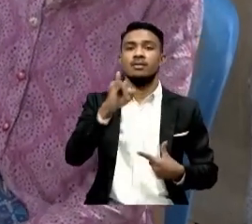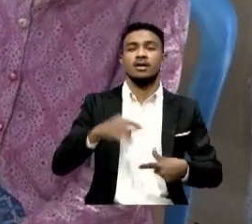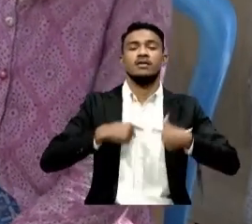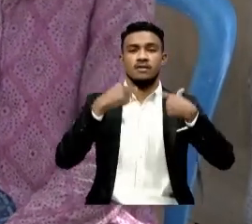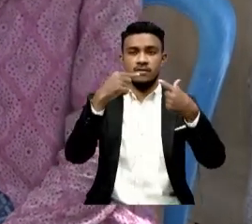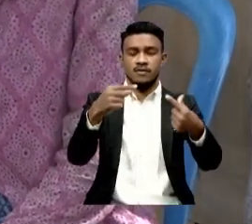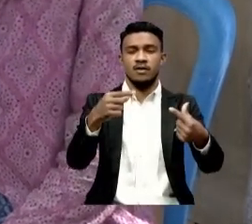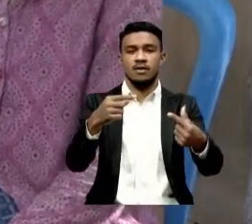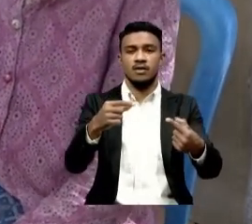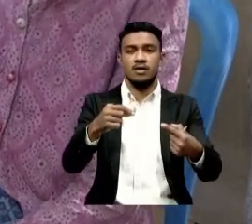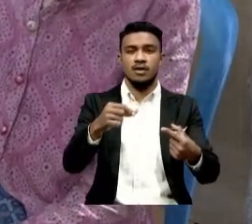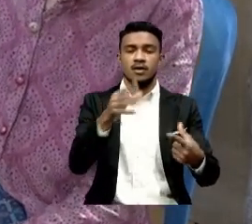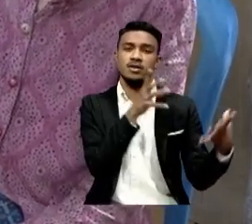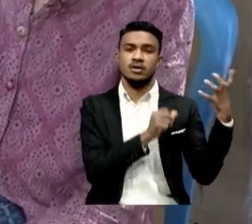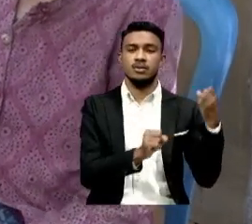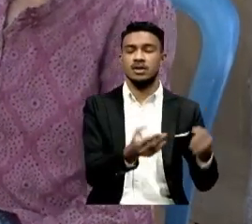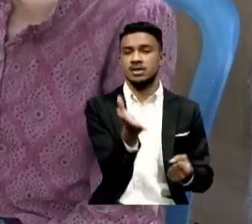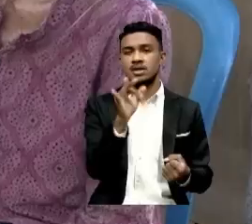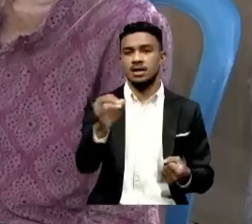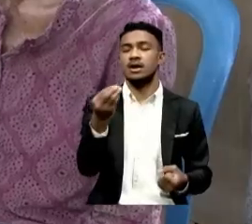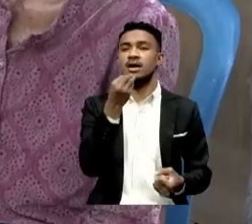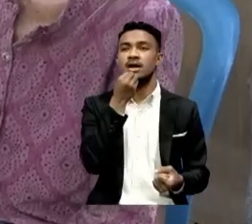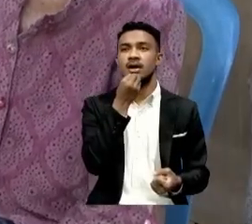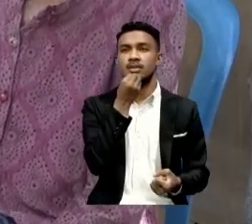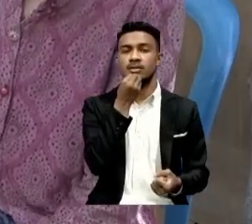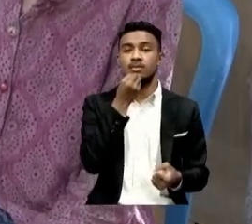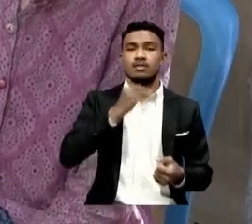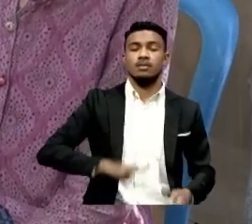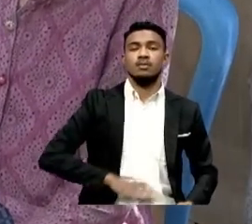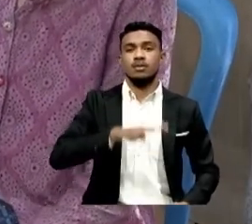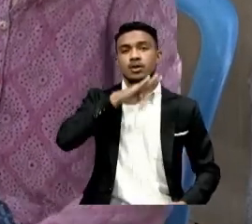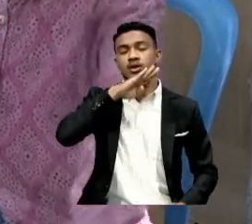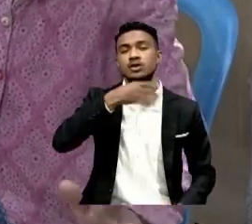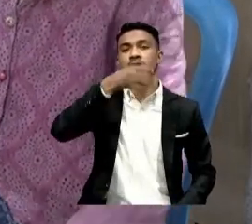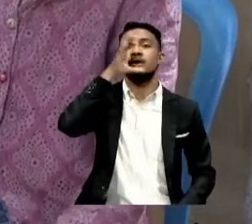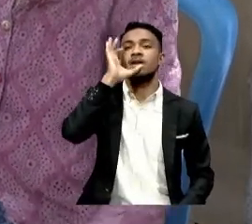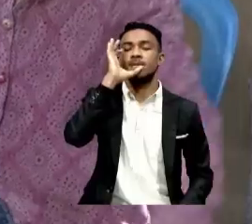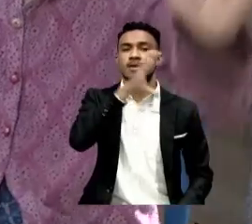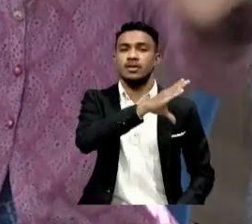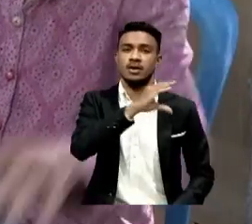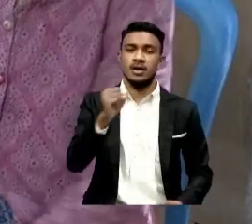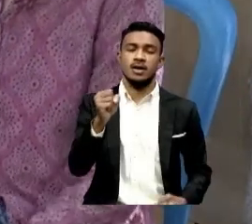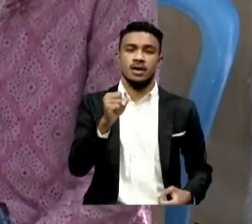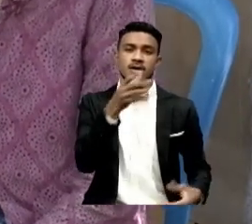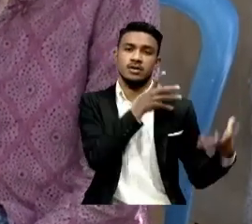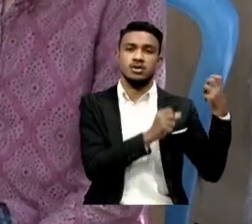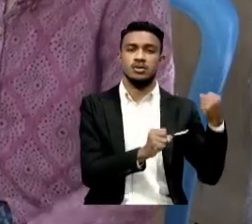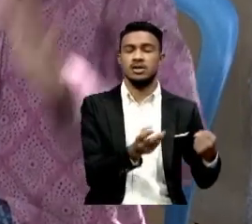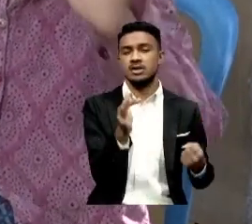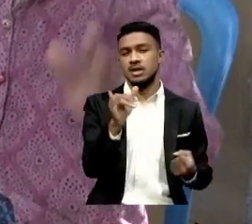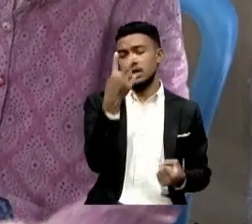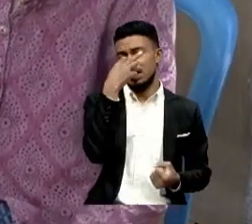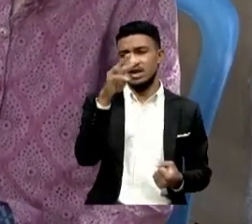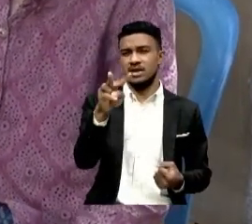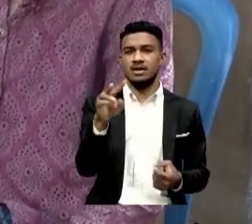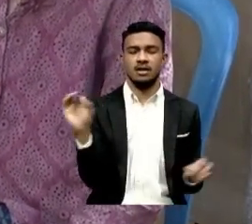hira han ho tu be bosu he mutan su tu bel sira han bosu sira hare de ha la ha